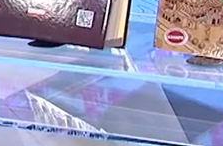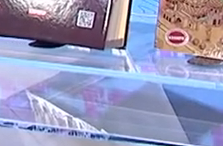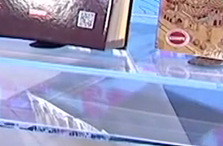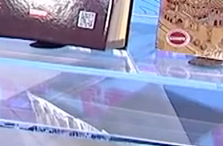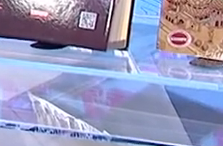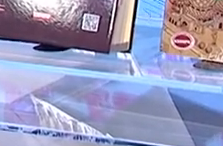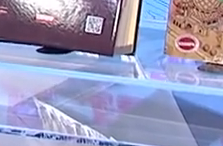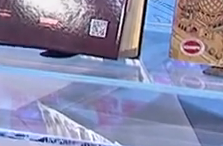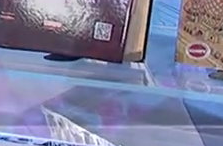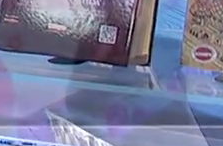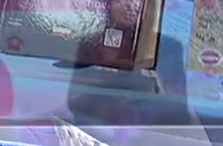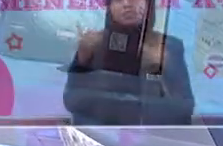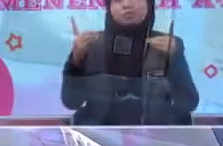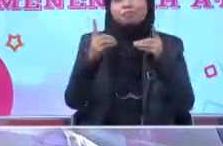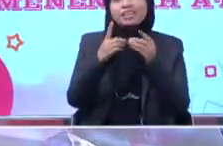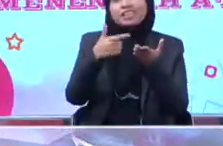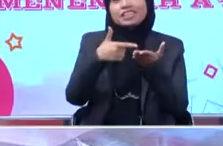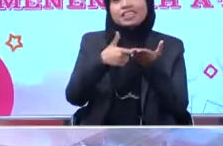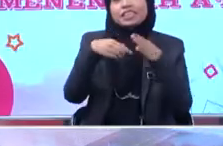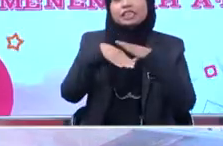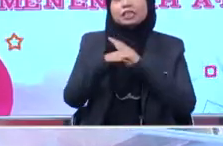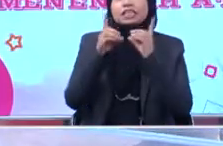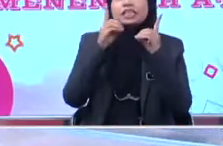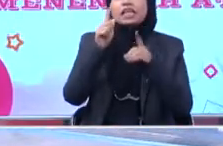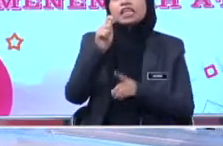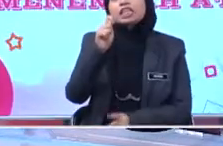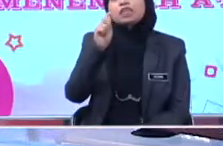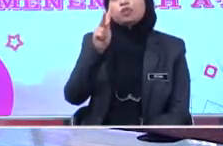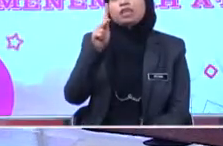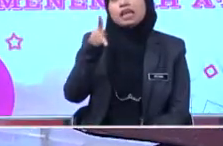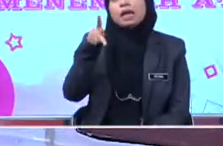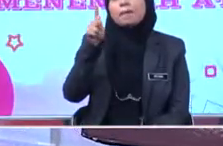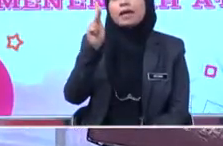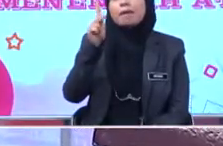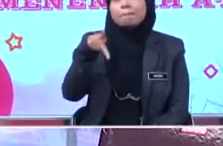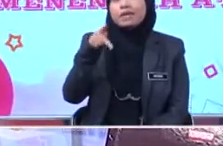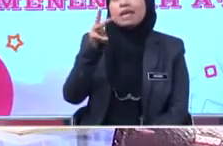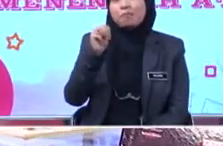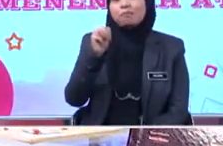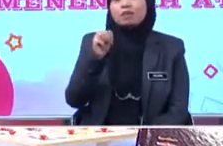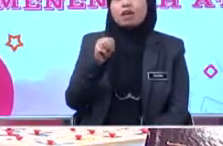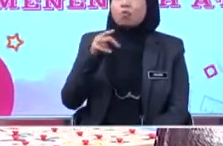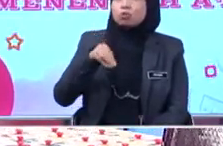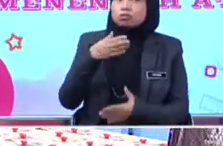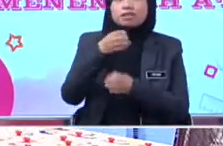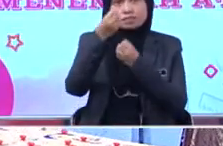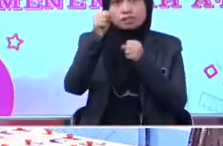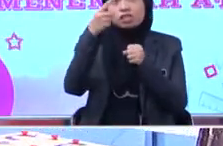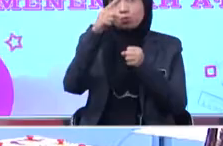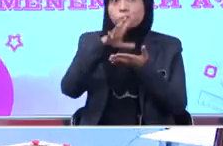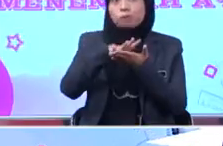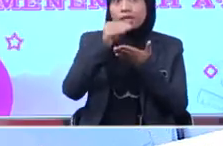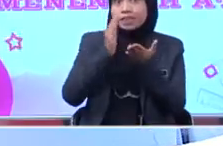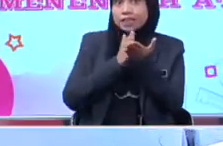Hai Baiklah Kembali lagi bersama kami dididik TV cpm dana pasti murid-muridnya bersedia bukan untuk kita